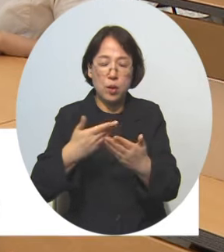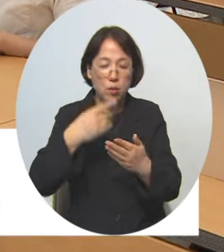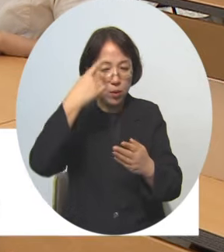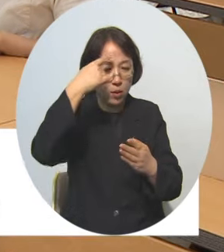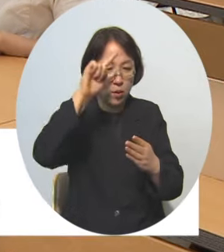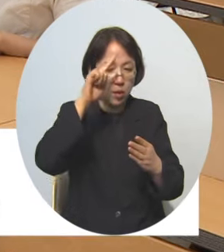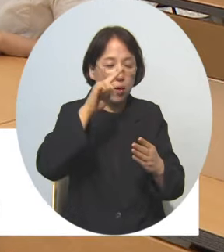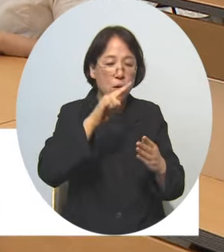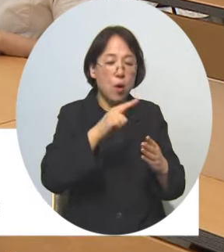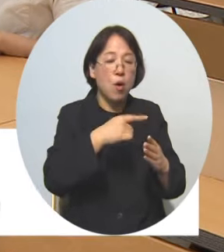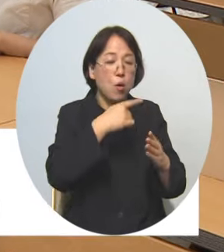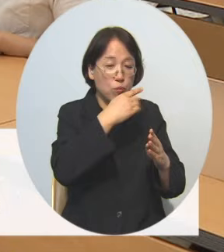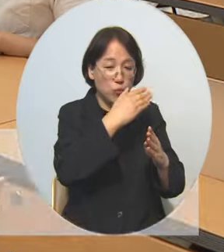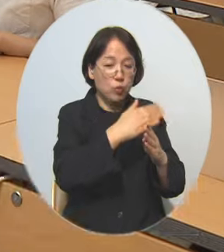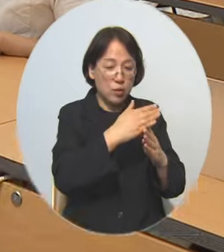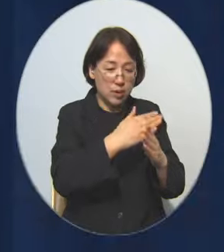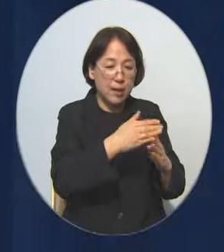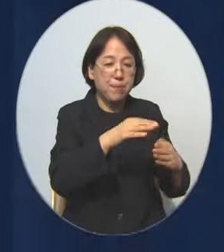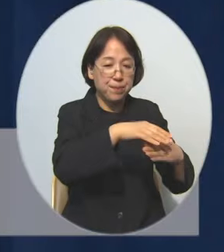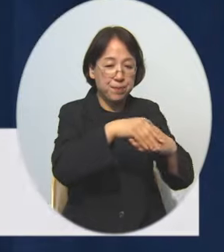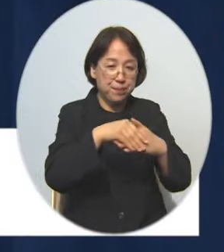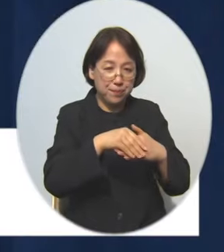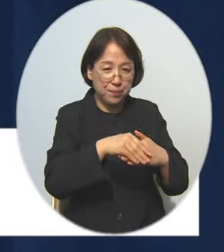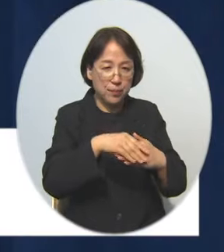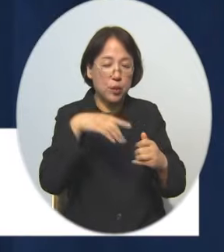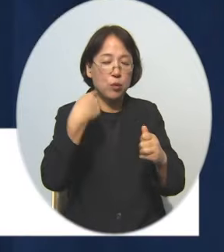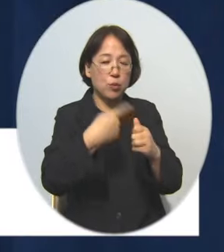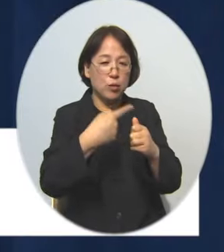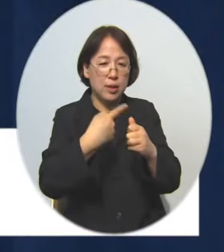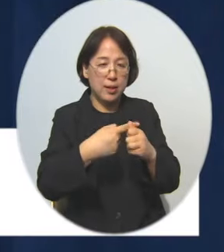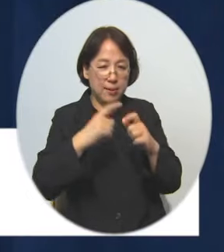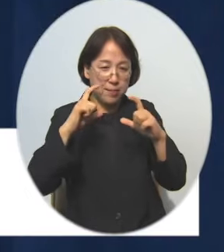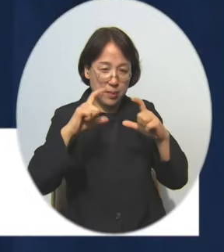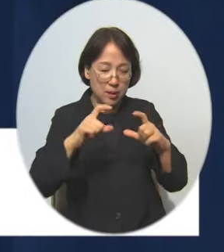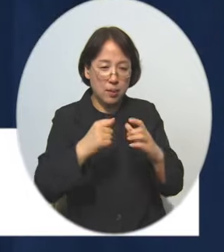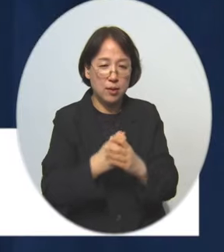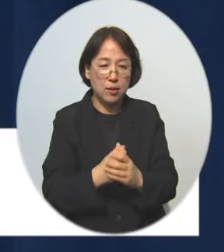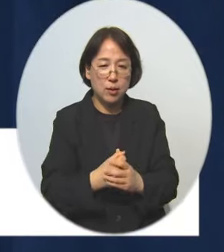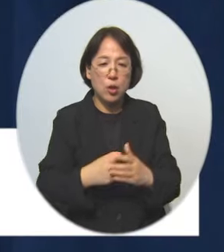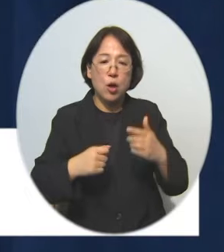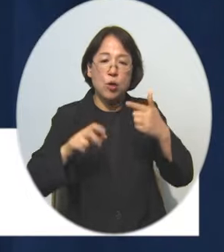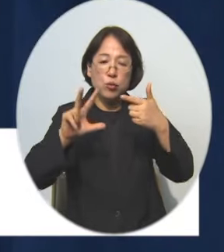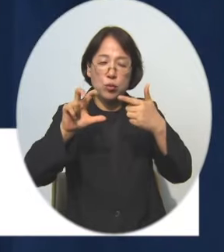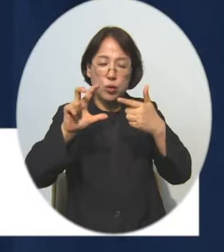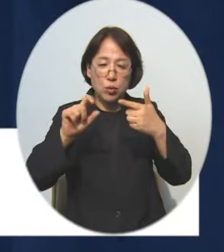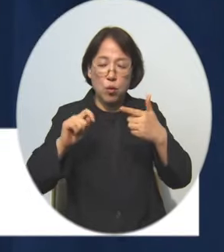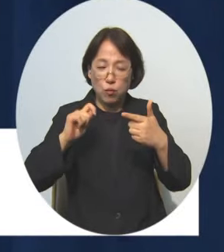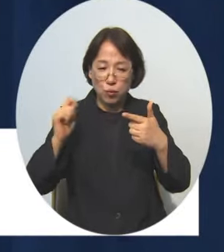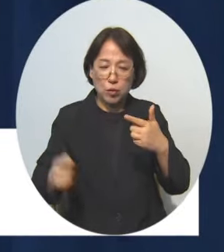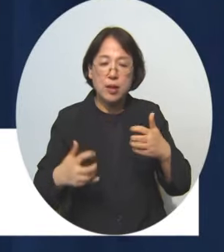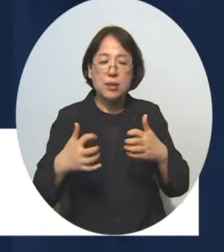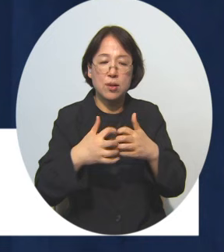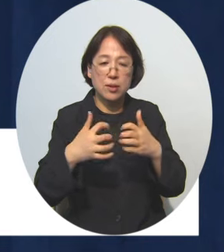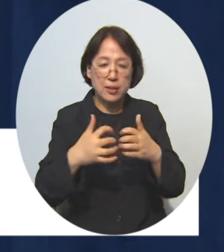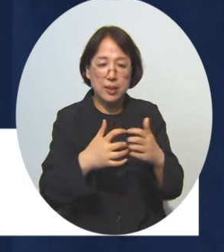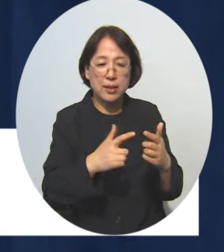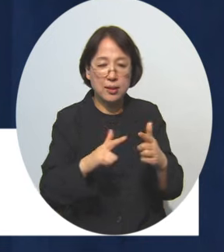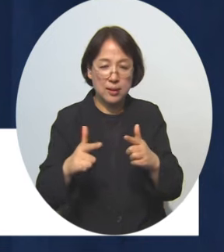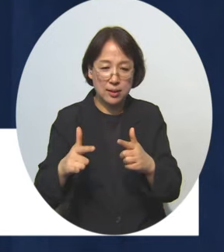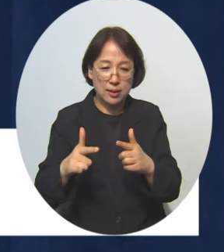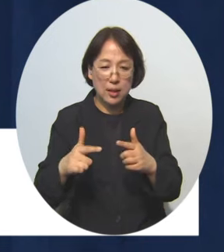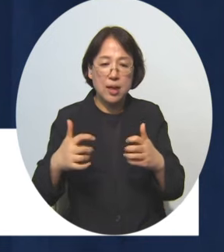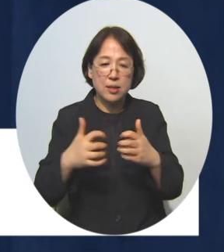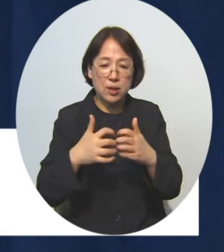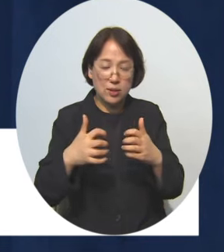밀착을 규탄하는 성명을 냈습니다. 6.25 전쟁과 우크라이나 전쟁 등 먼저 침략 전쟁을